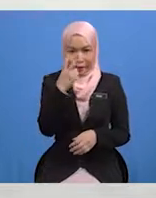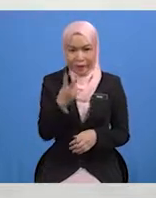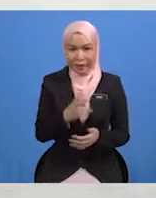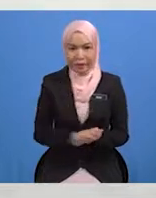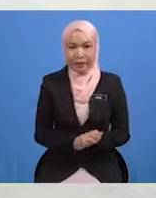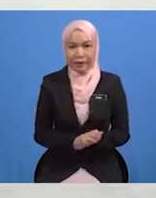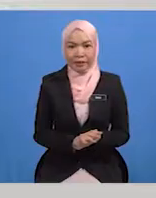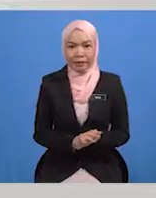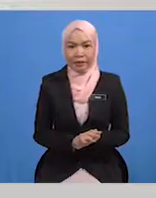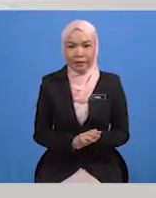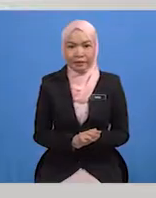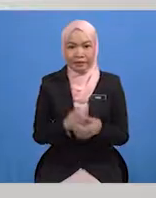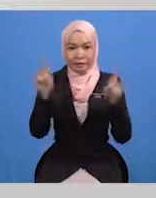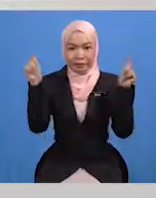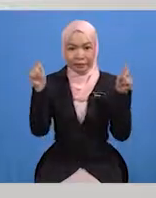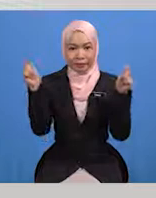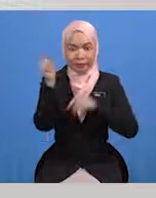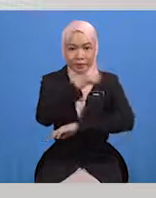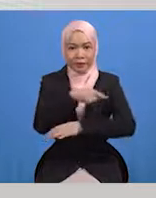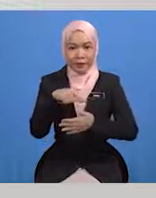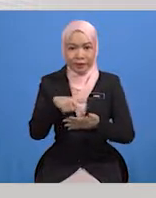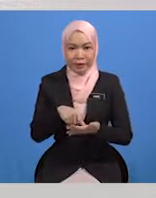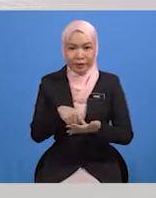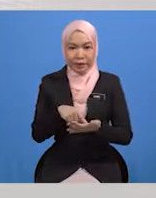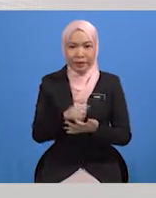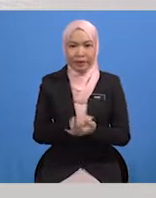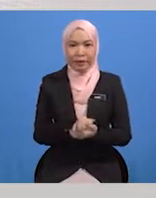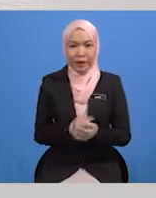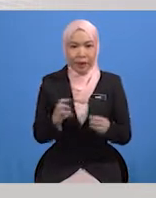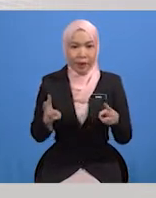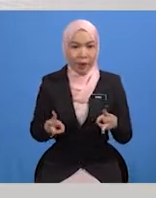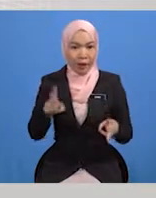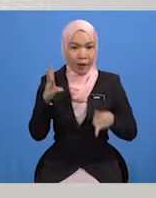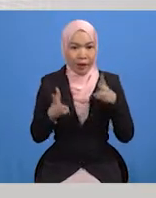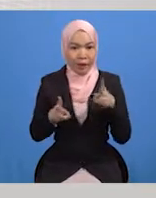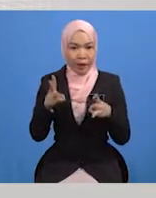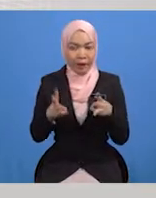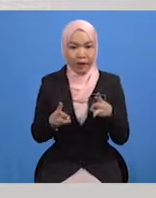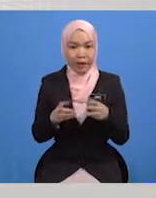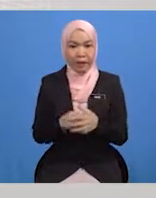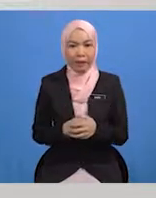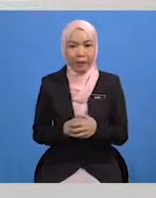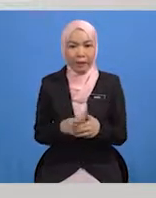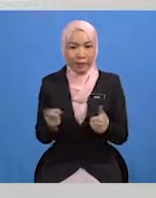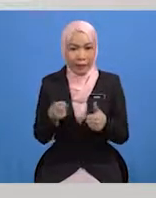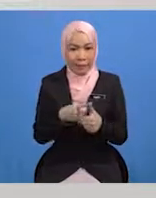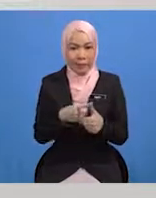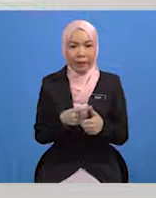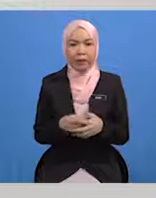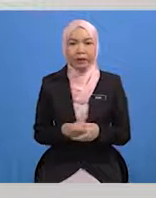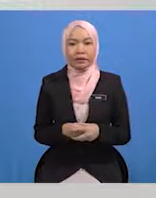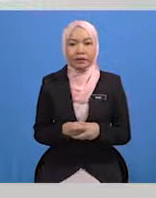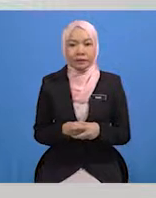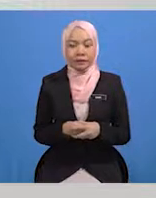Samiah sebagai watak utama dalam drama Asiah Samiah karya Johan